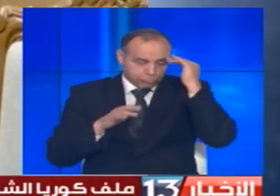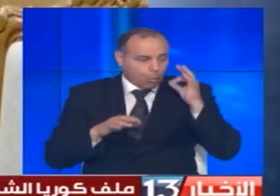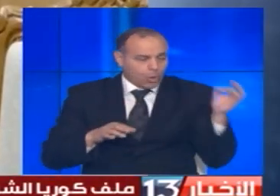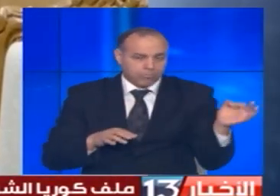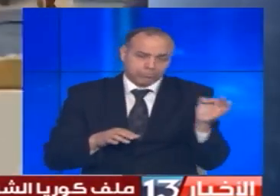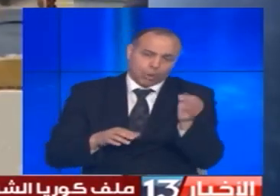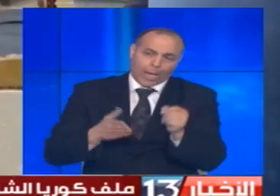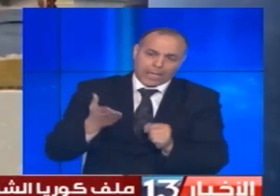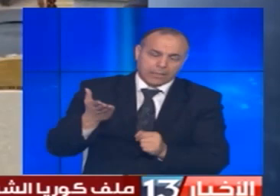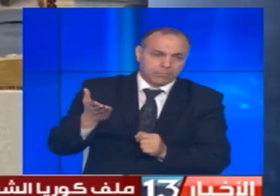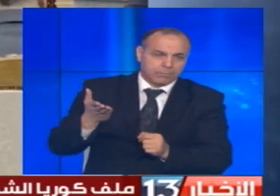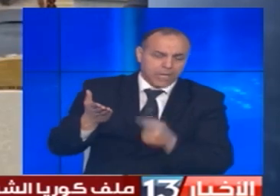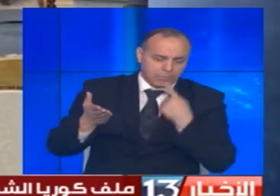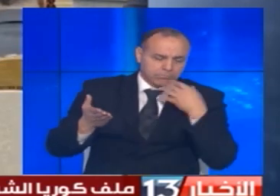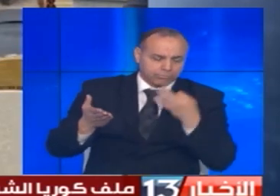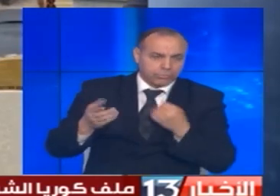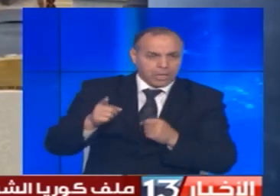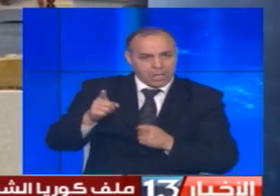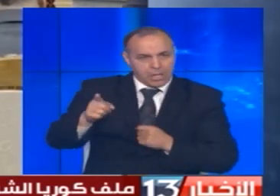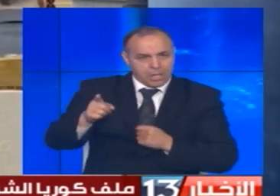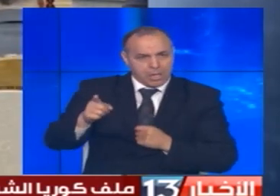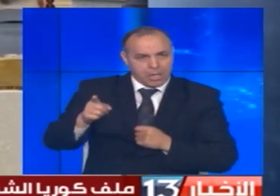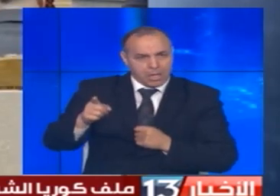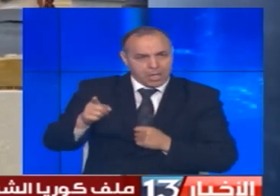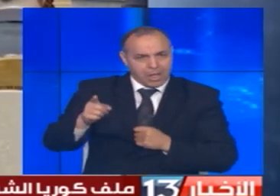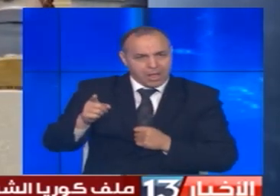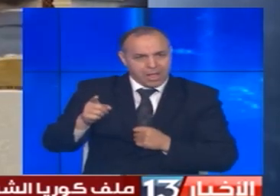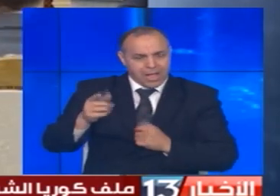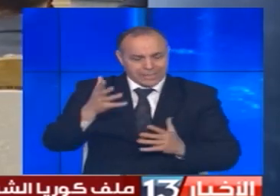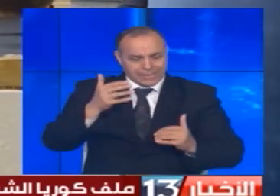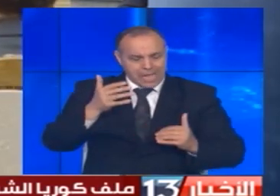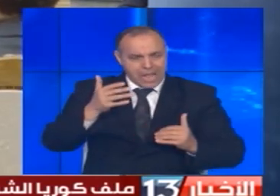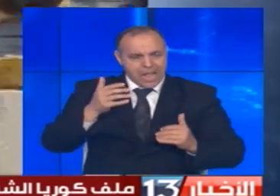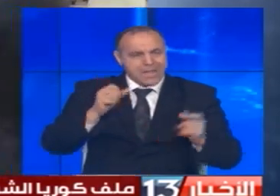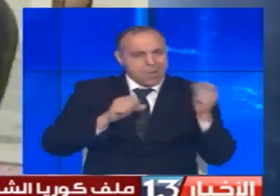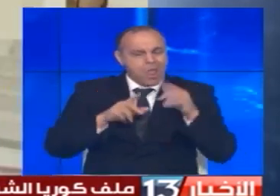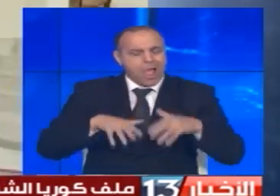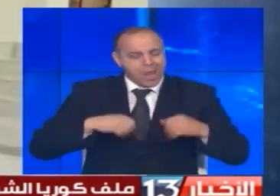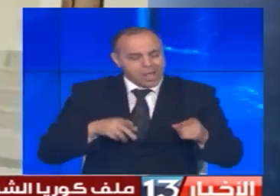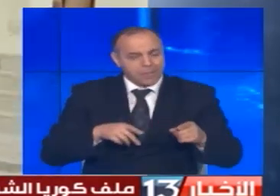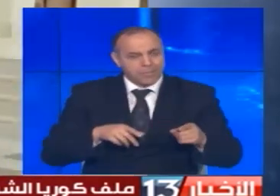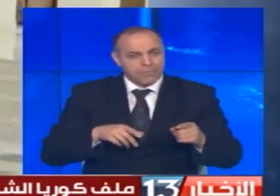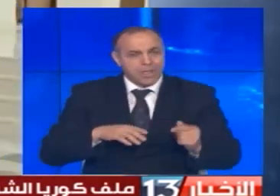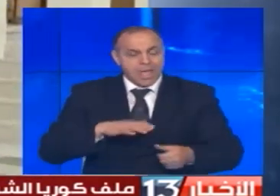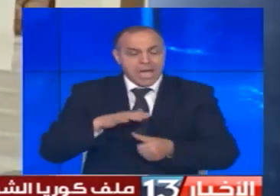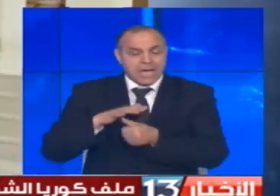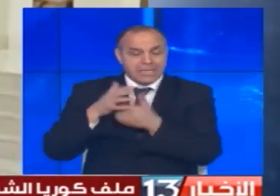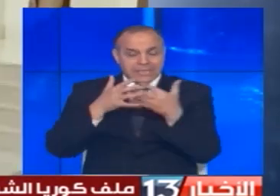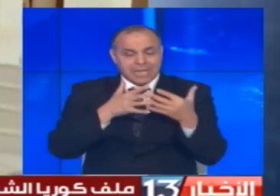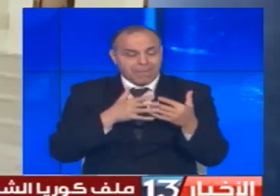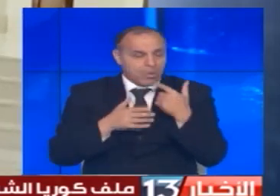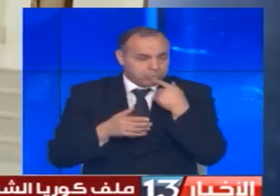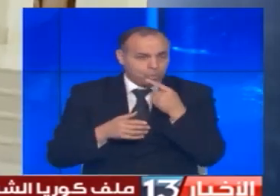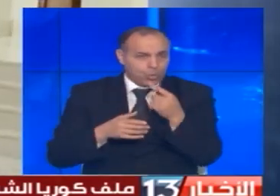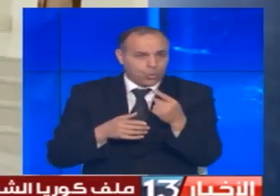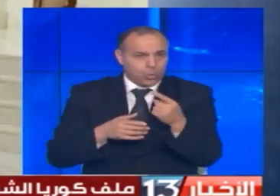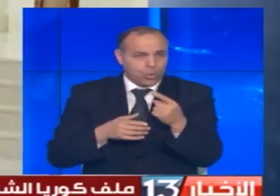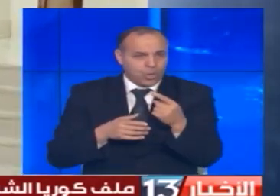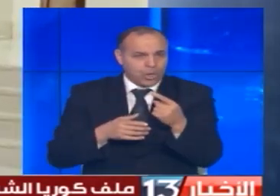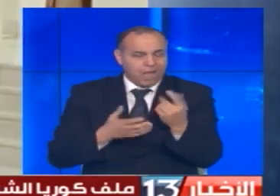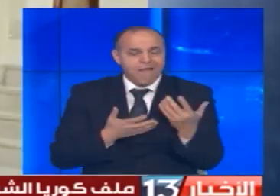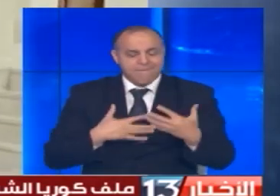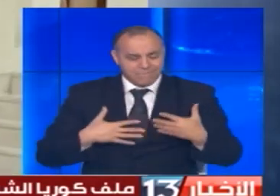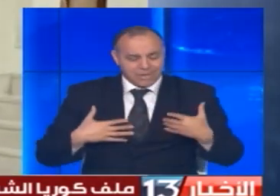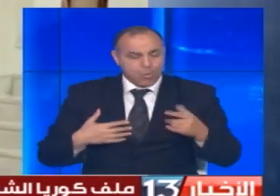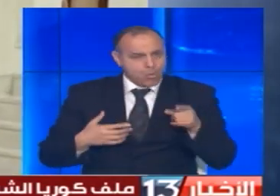كيم جونغ أون التزامه بالتخلي عن السلاح النووي. الرئيس الأمريكي دونالد ترامب لم يخفي ترحيبه